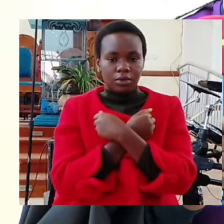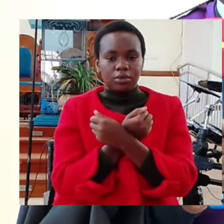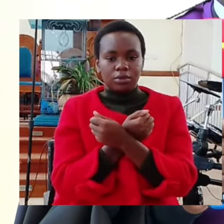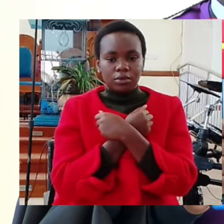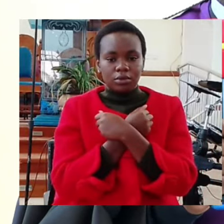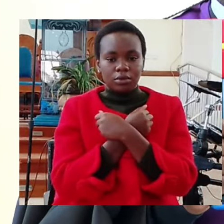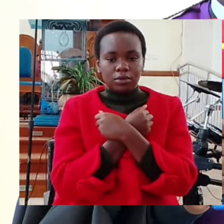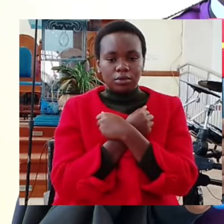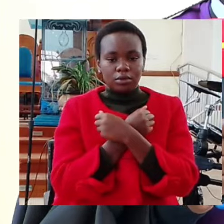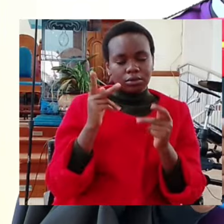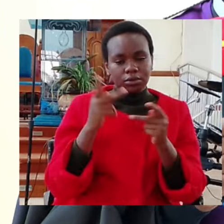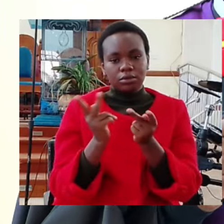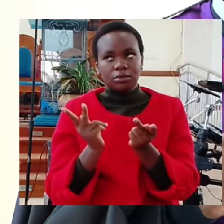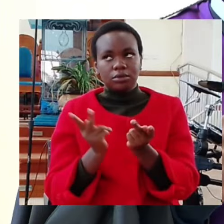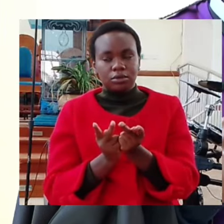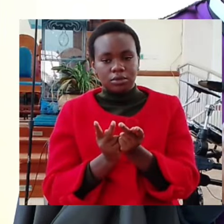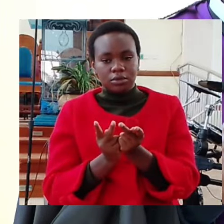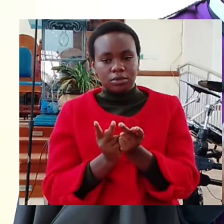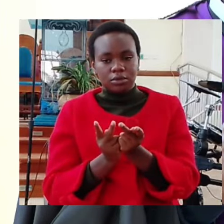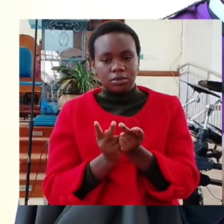imore.